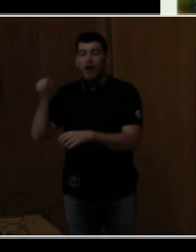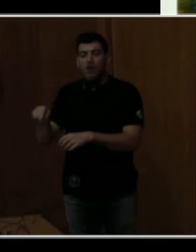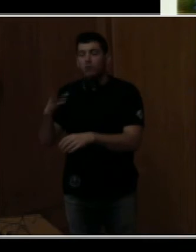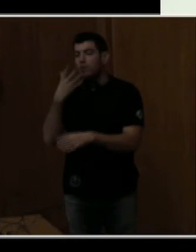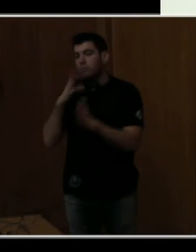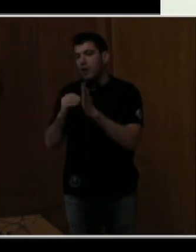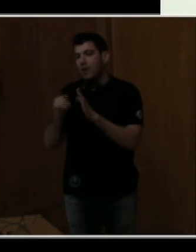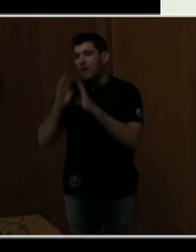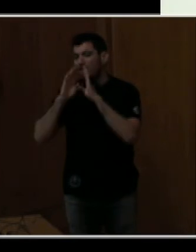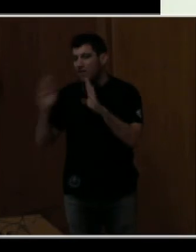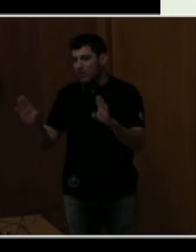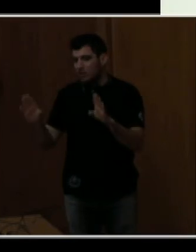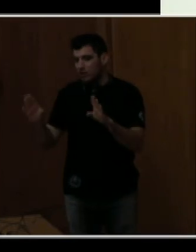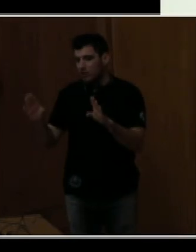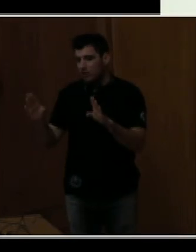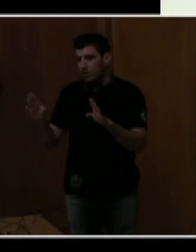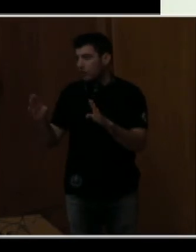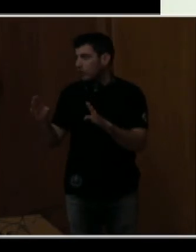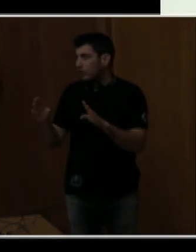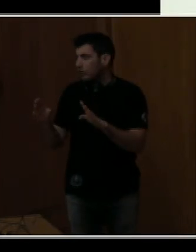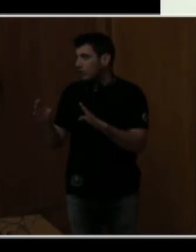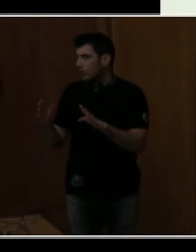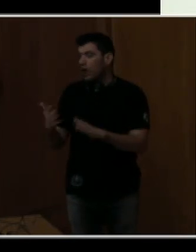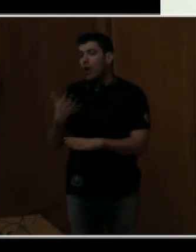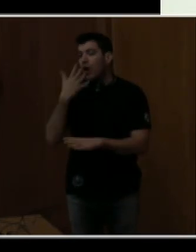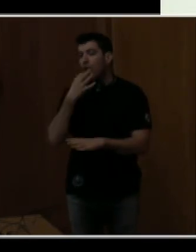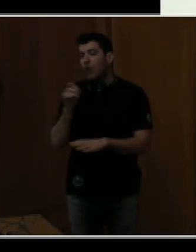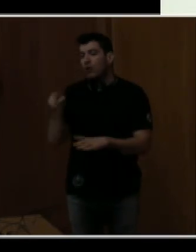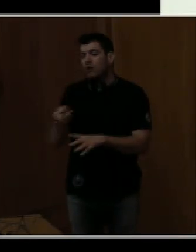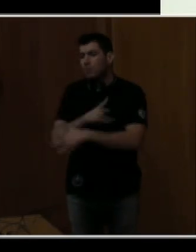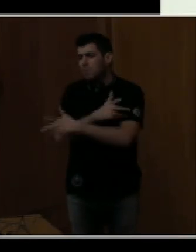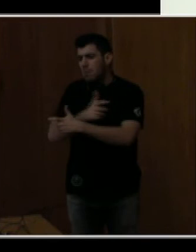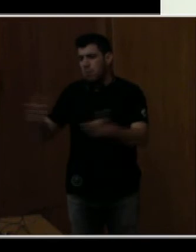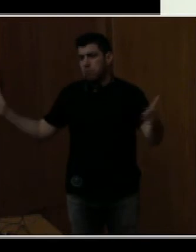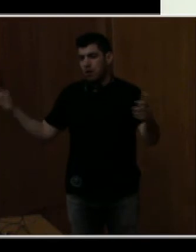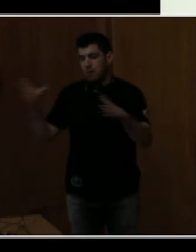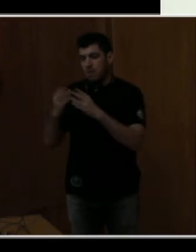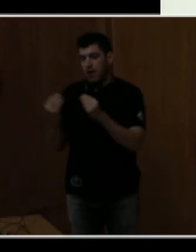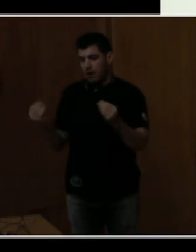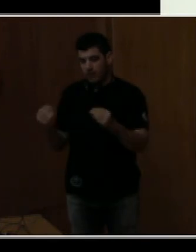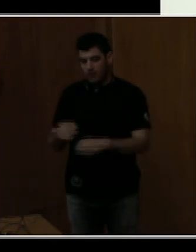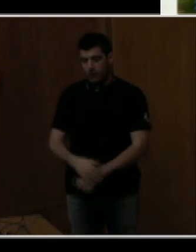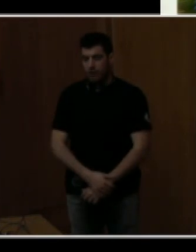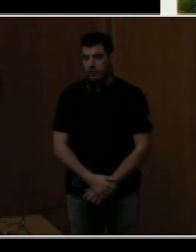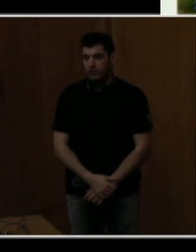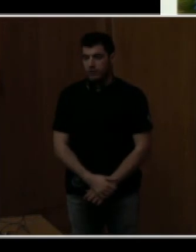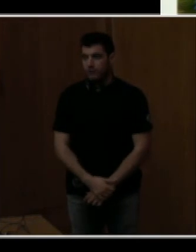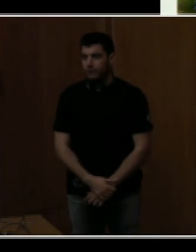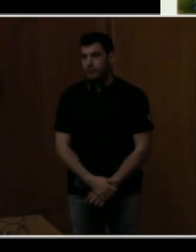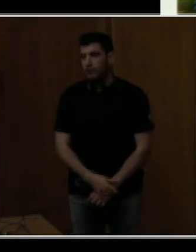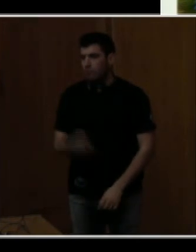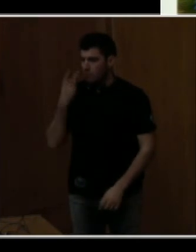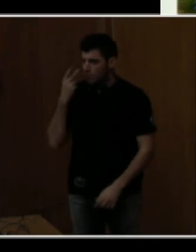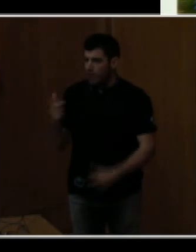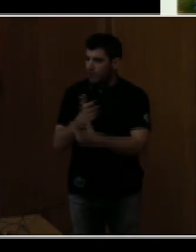από το data farm, όπως τέλος πάντων λέγεται, λόγω της έκτασης του data center, δηλαδή ένα πολύ μεγάλο data center. Μπορείτε να δείτε και την